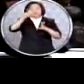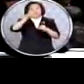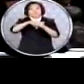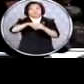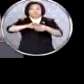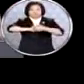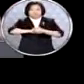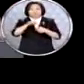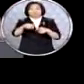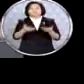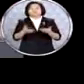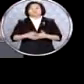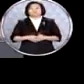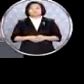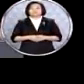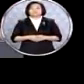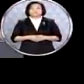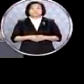定。